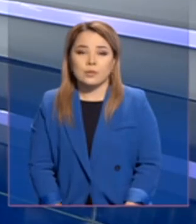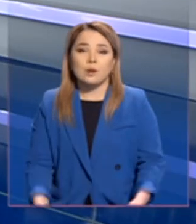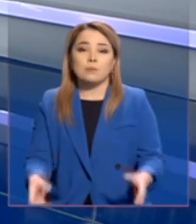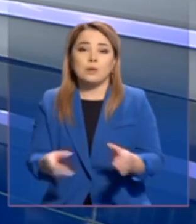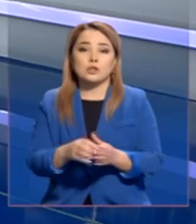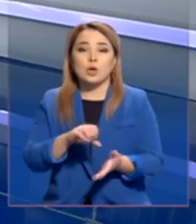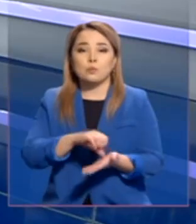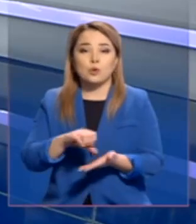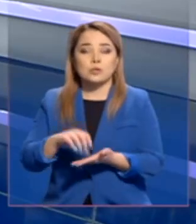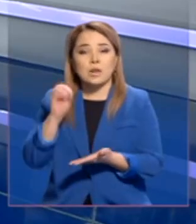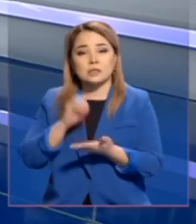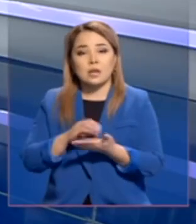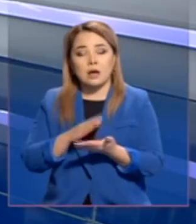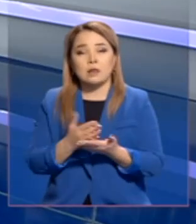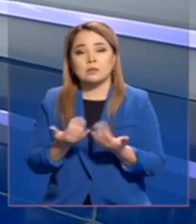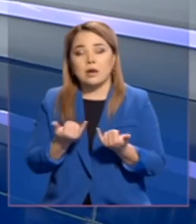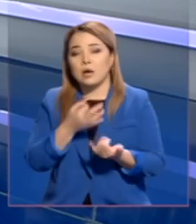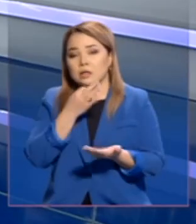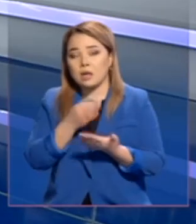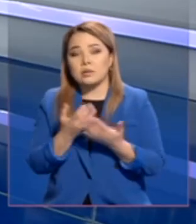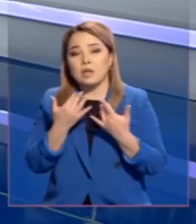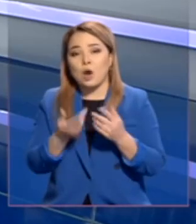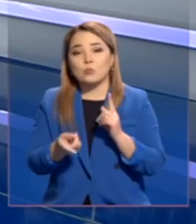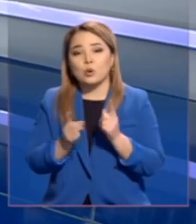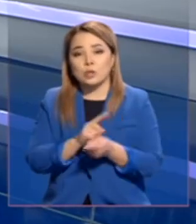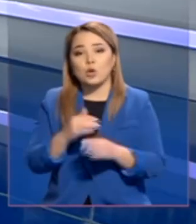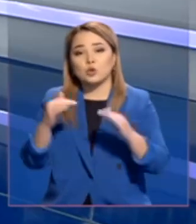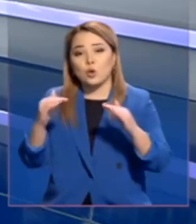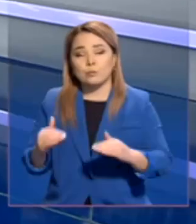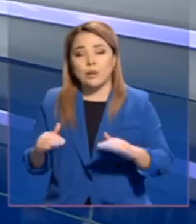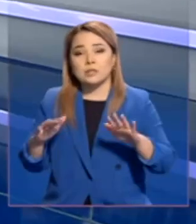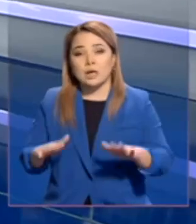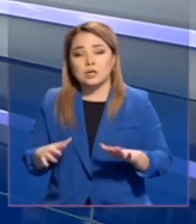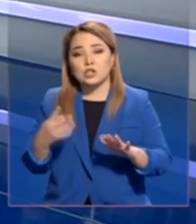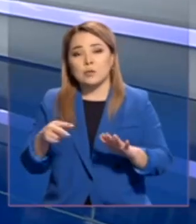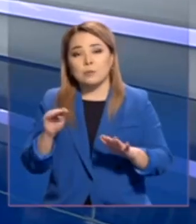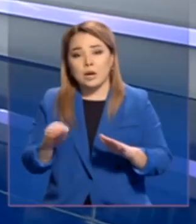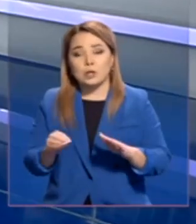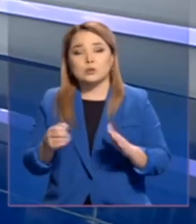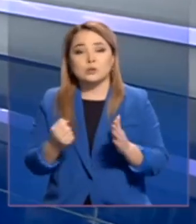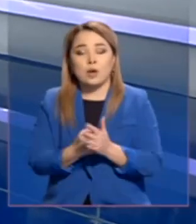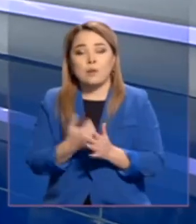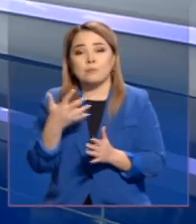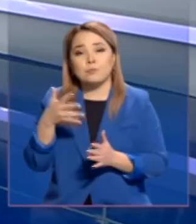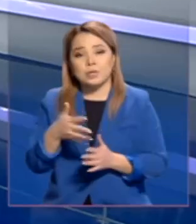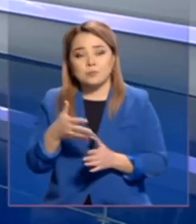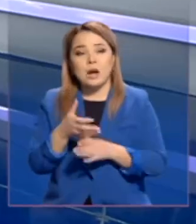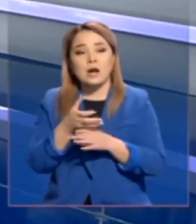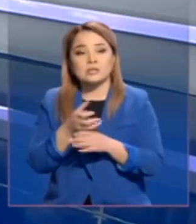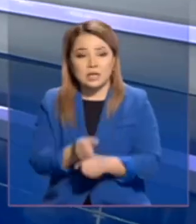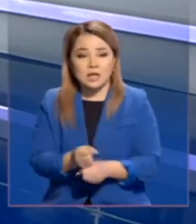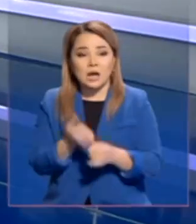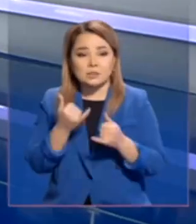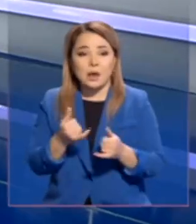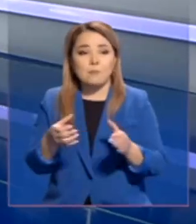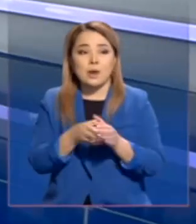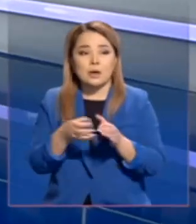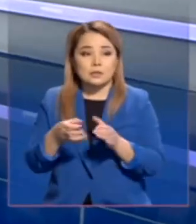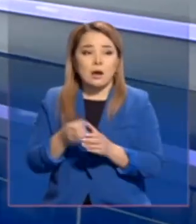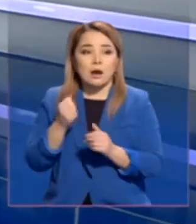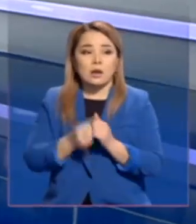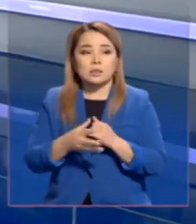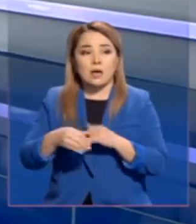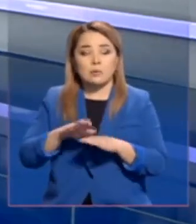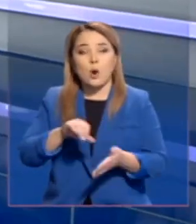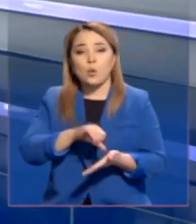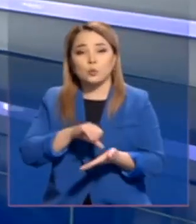Партия мүшелерінің санына қатысты талапты өзгерді, оның төменгі шегі 20 мыңнан 5 мыңға дейін азайды. Бұрын партиялардың әр